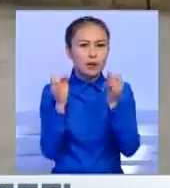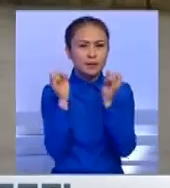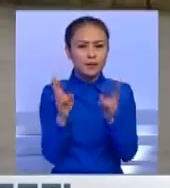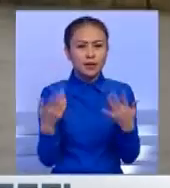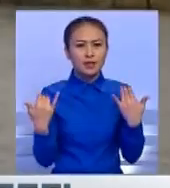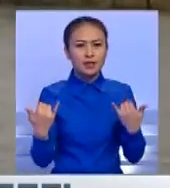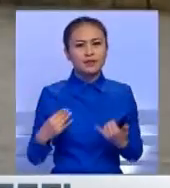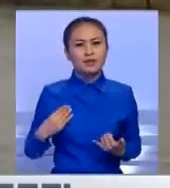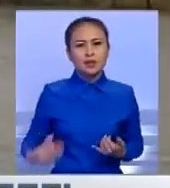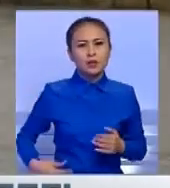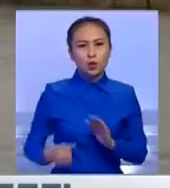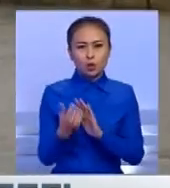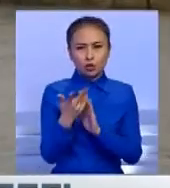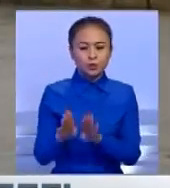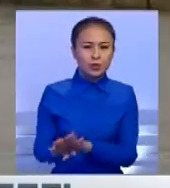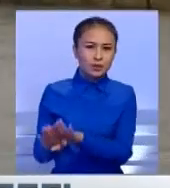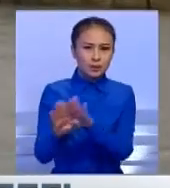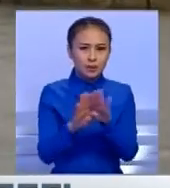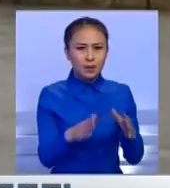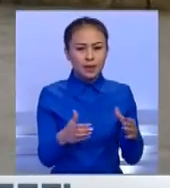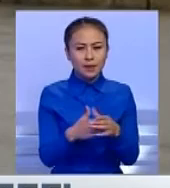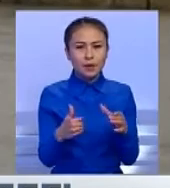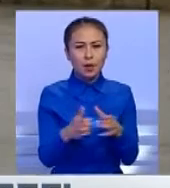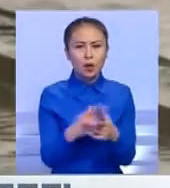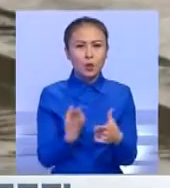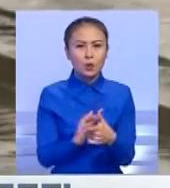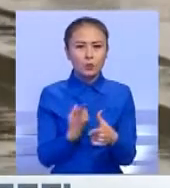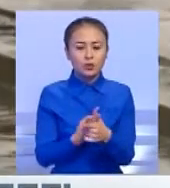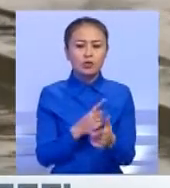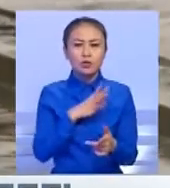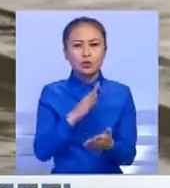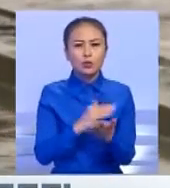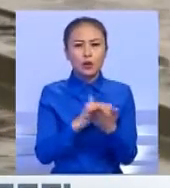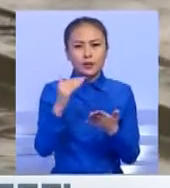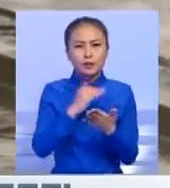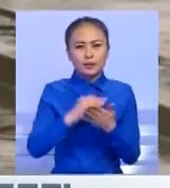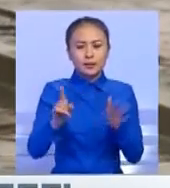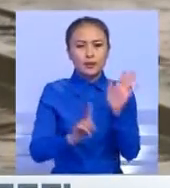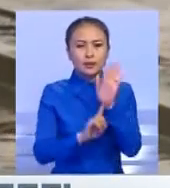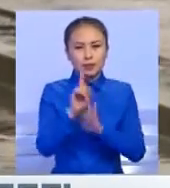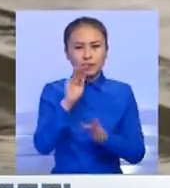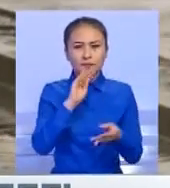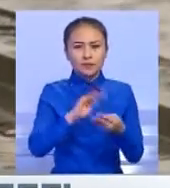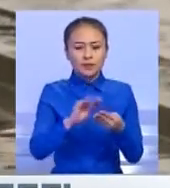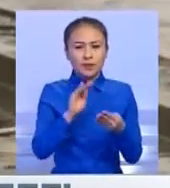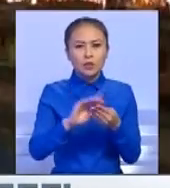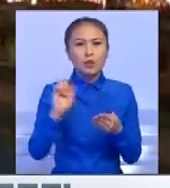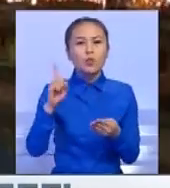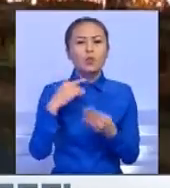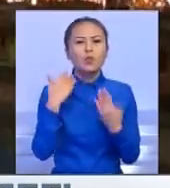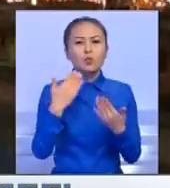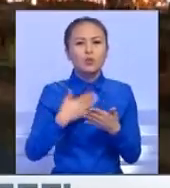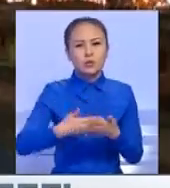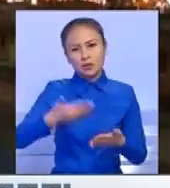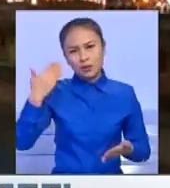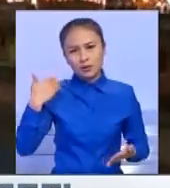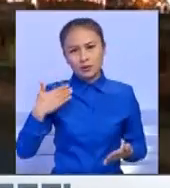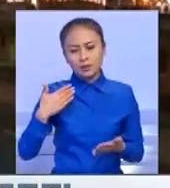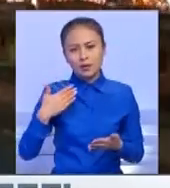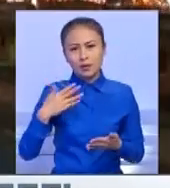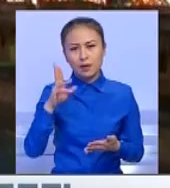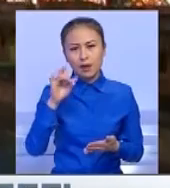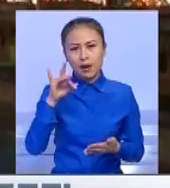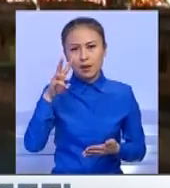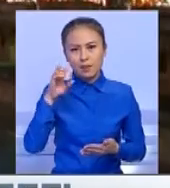барын ескертті. Қазір Францияның 13 бірдей департаментінде қауіптіліктің жоғарғы деңгейі сақталып отыр. Негізі осының